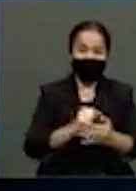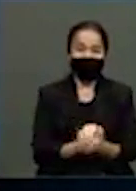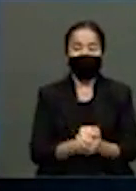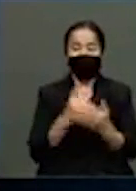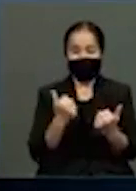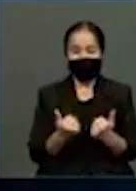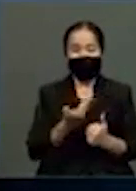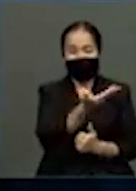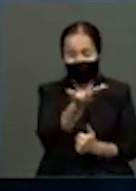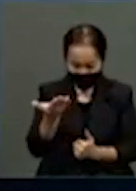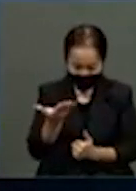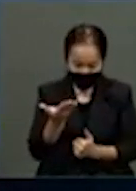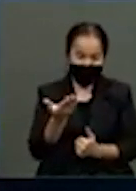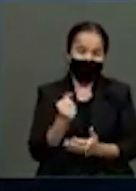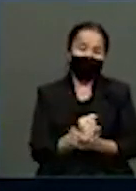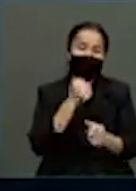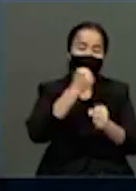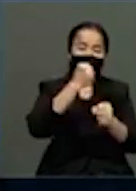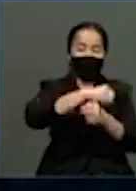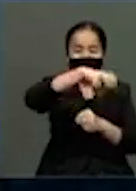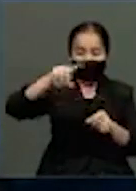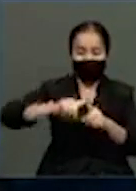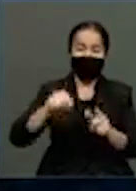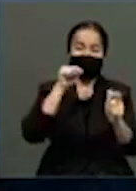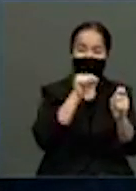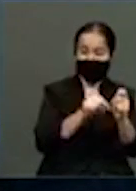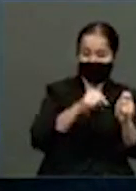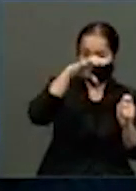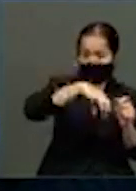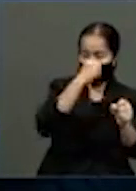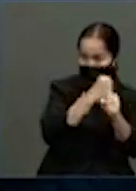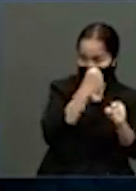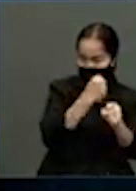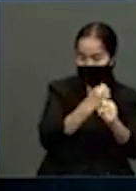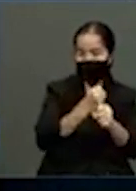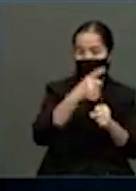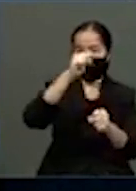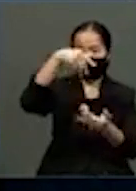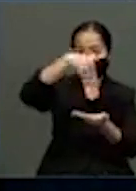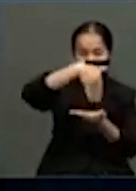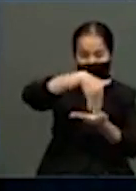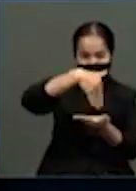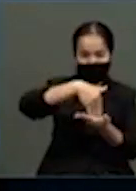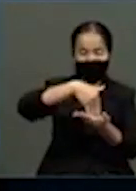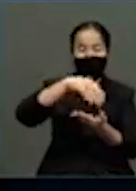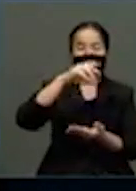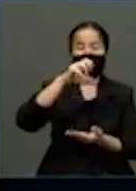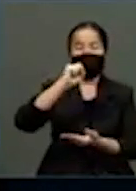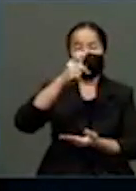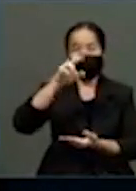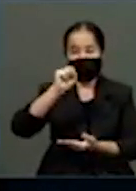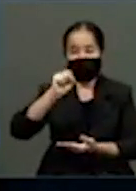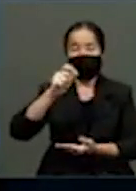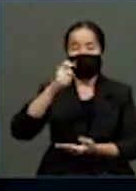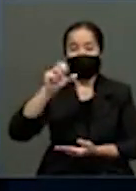งต้องขอแรงทุกภาคส่วนครับสำนักงานเขตนะครับศูนย์สบส.นะครับอส